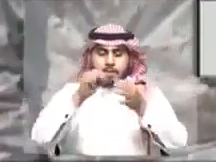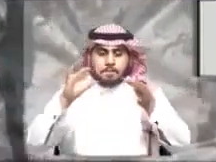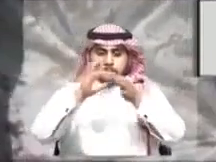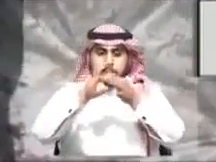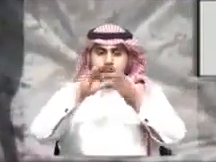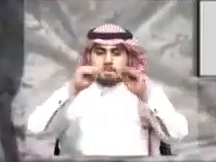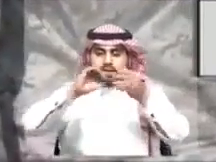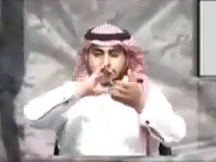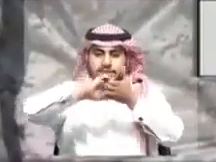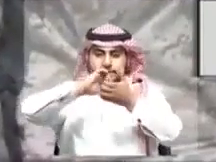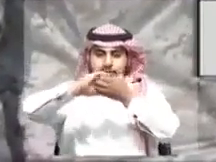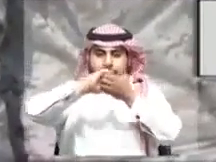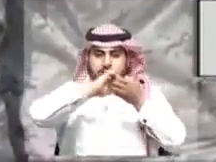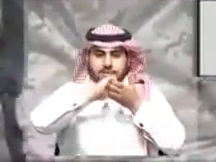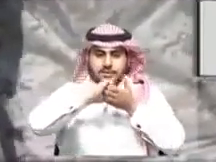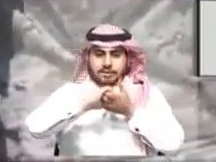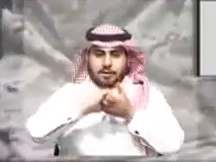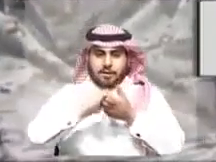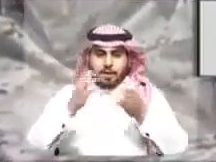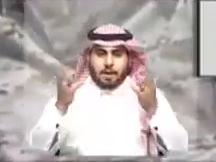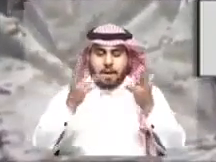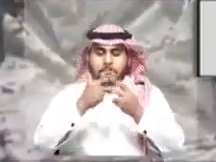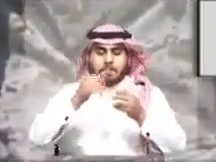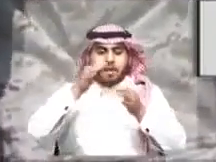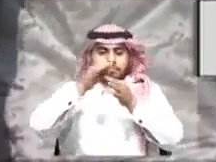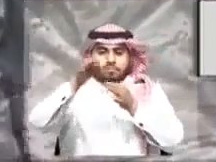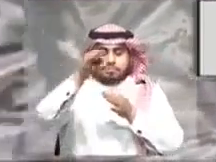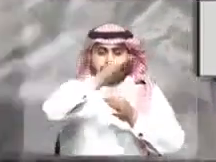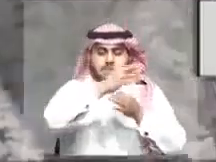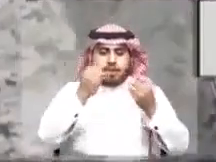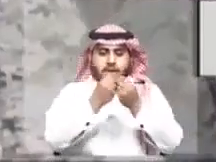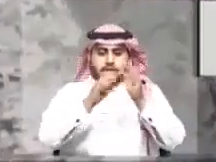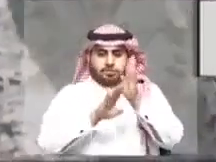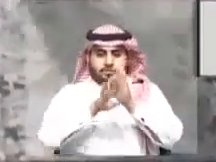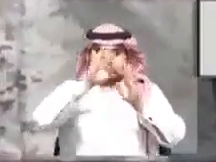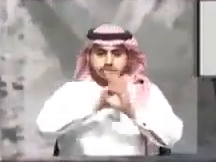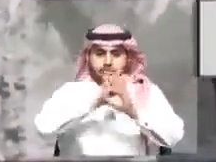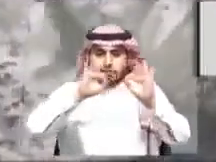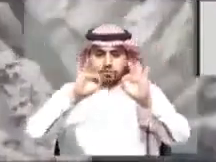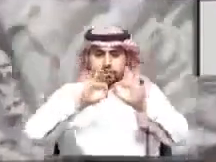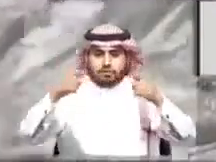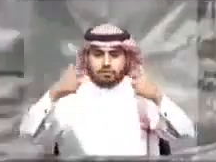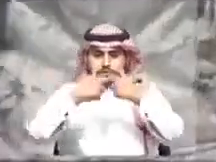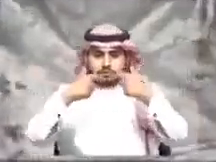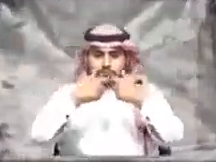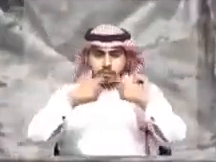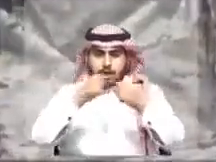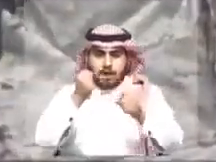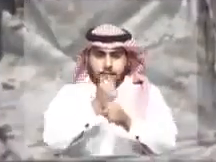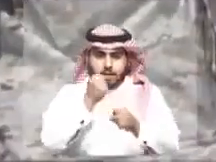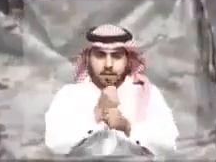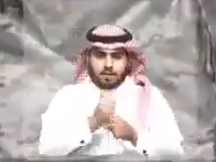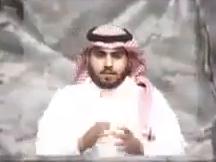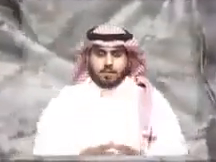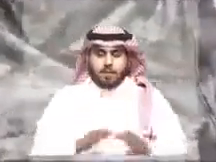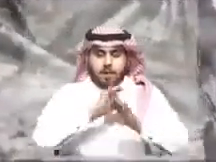باقي قوات الدول الصديقة المشاركة عددا من السيناريوهات العسكرية التي من شأنها رفع الجاهزية القتالية لدى القوات المشاركة